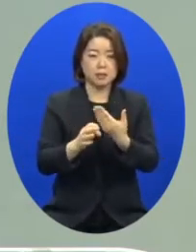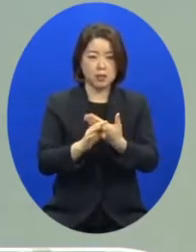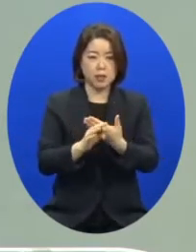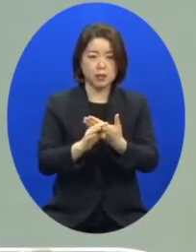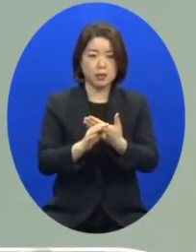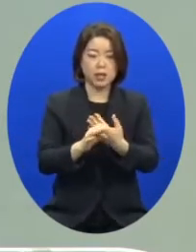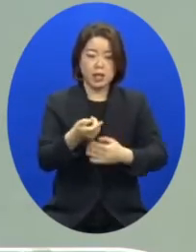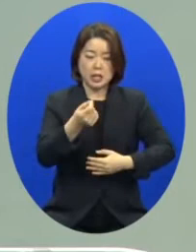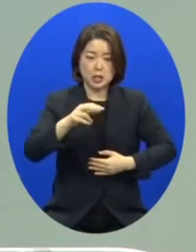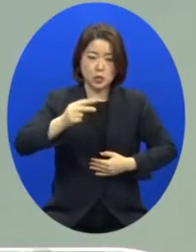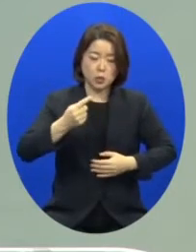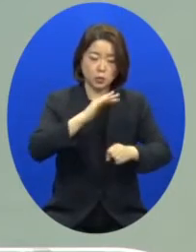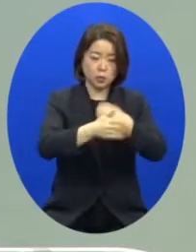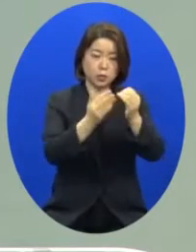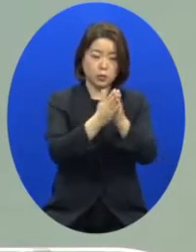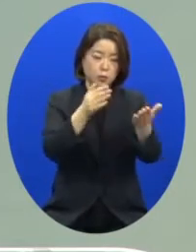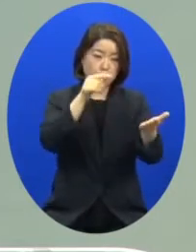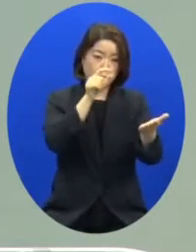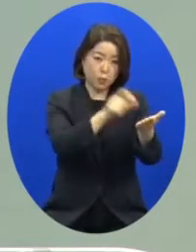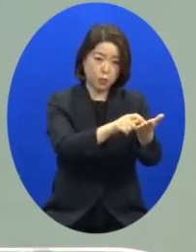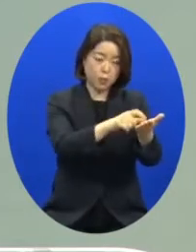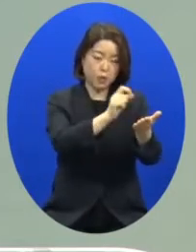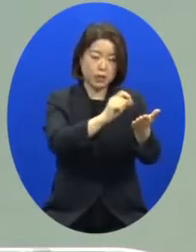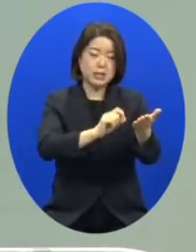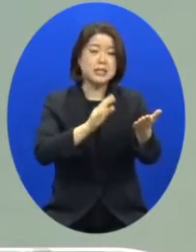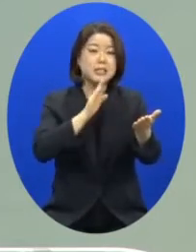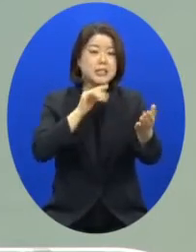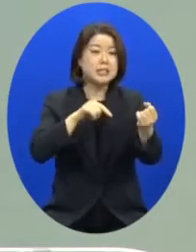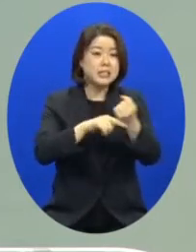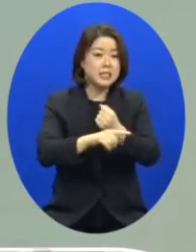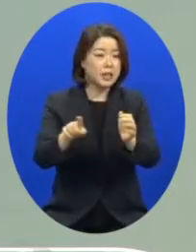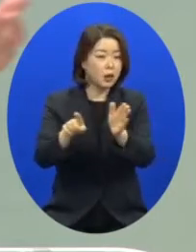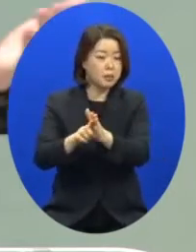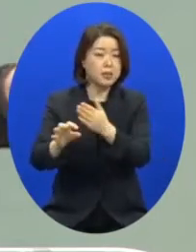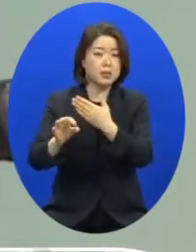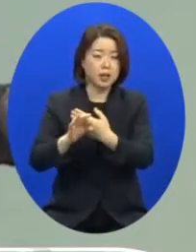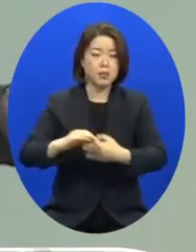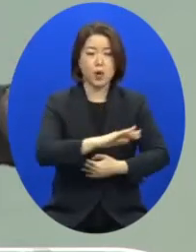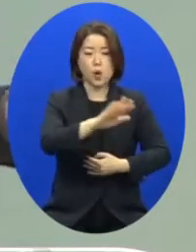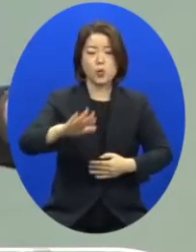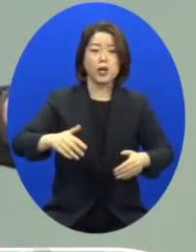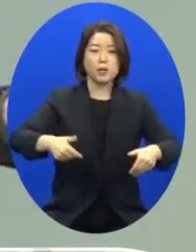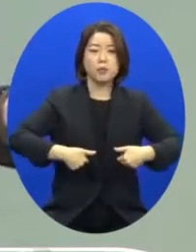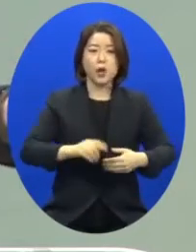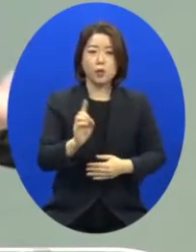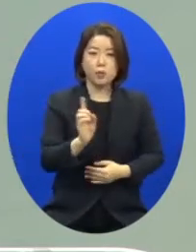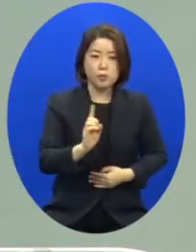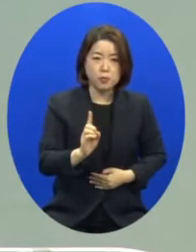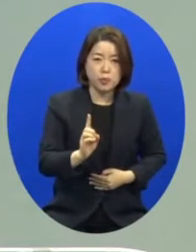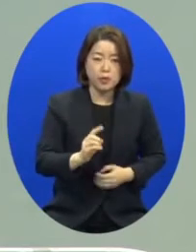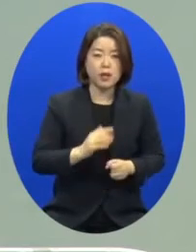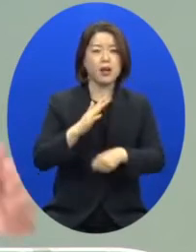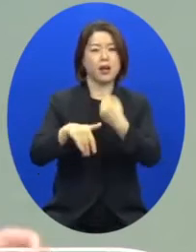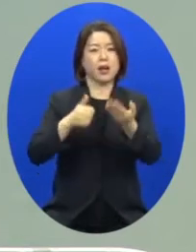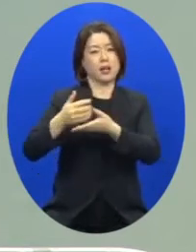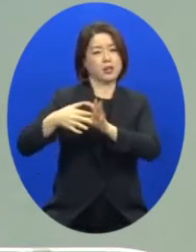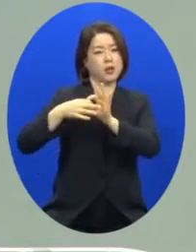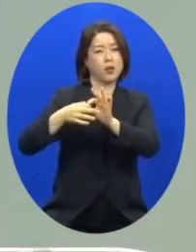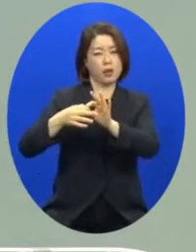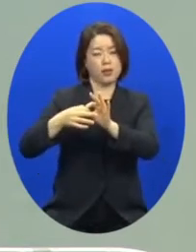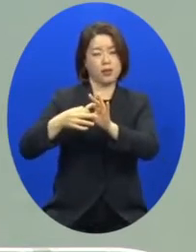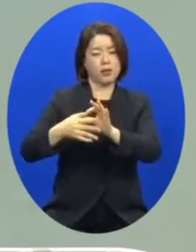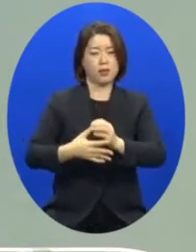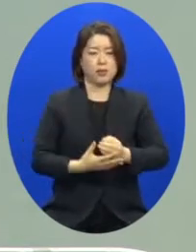적어도 성경은 진리 를 기록한 책이라고 진짜 믿는다면 우리에게 필요한 게 뭡니까 하나님과의 관계